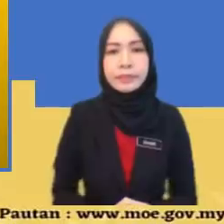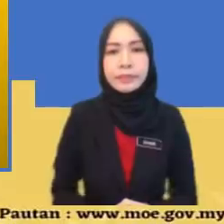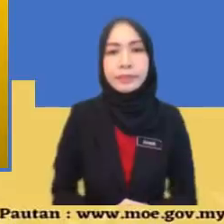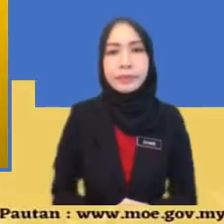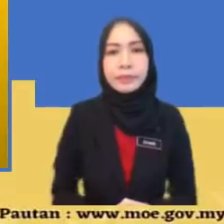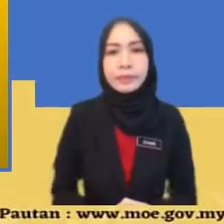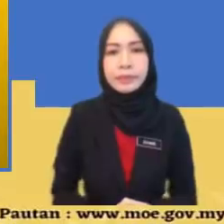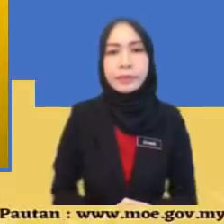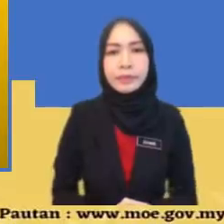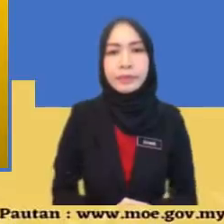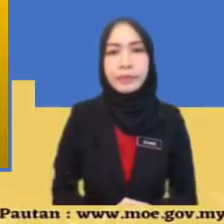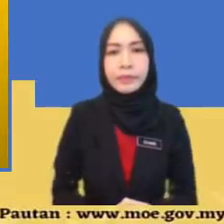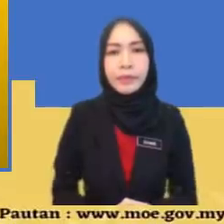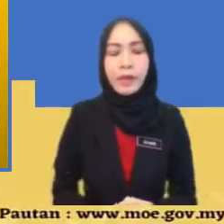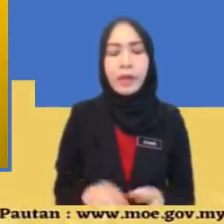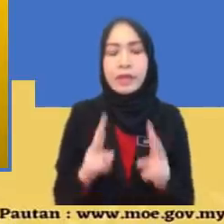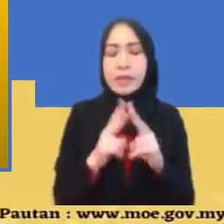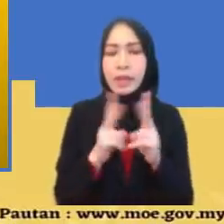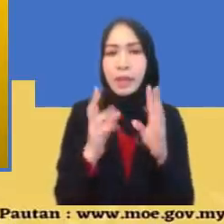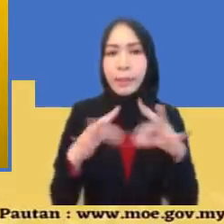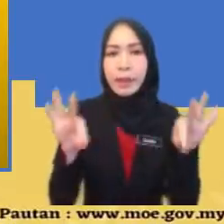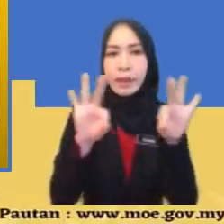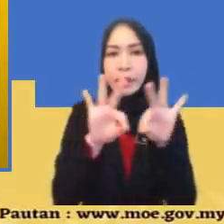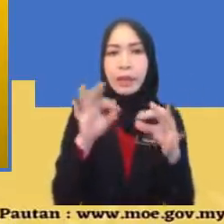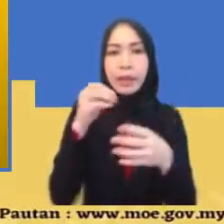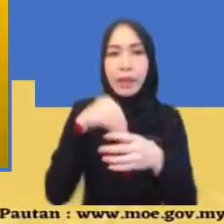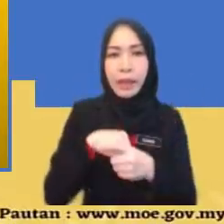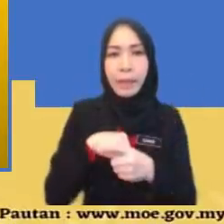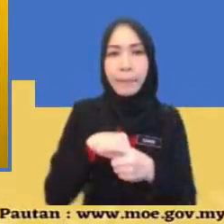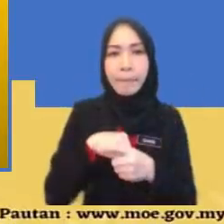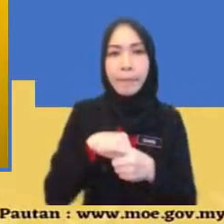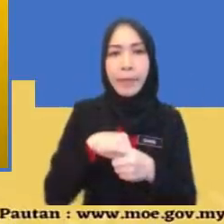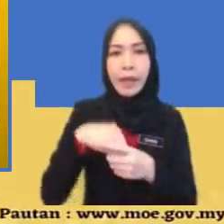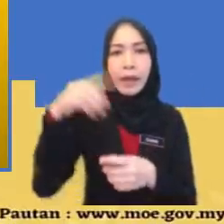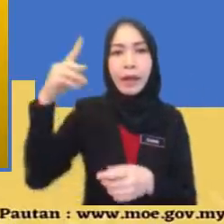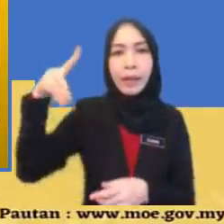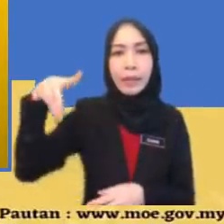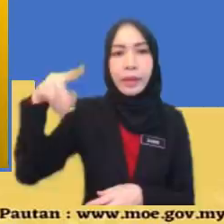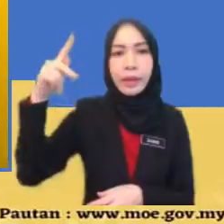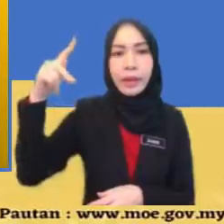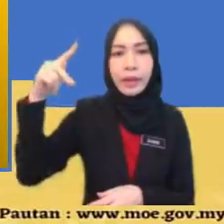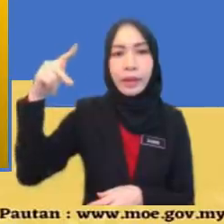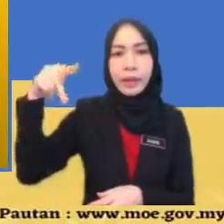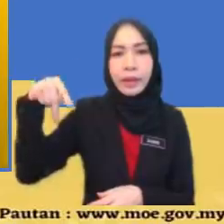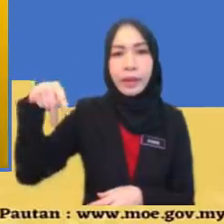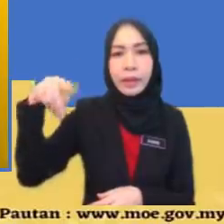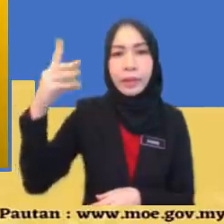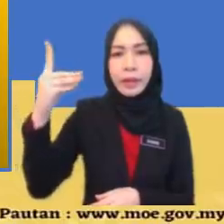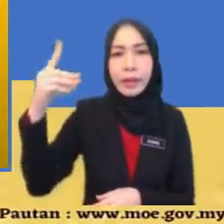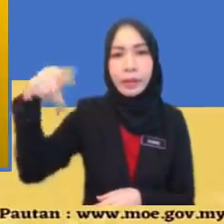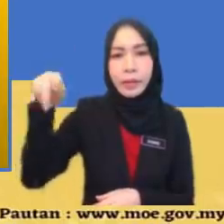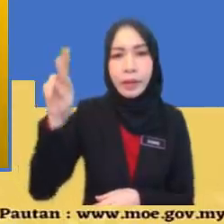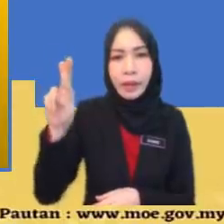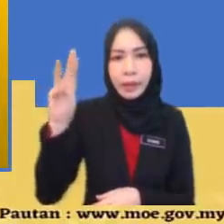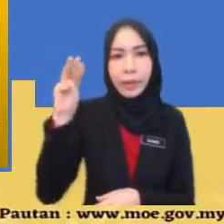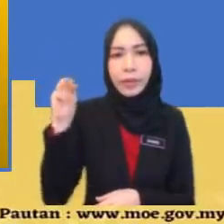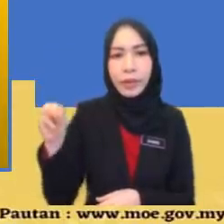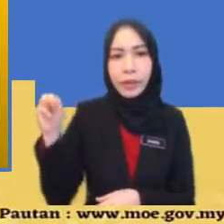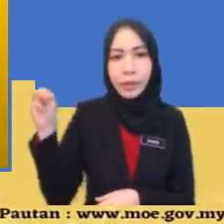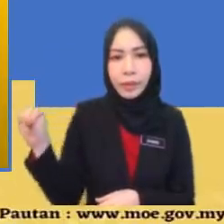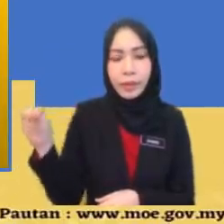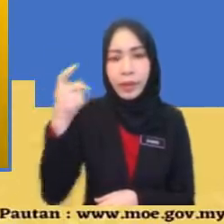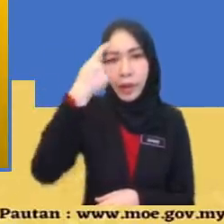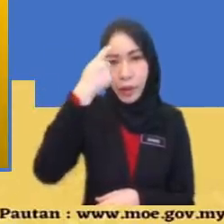komponen penting dalam IDP atau pdpa murid ibd merupakan proses berterusan untuk mendapatkan maklumat bagi